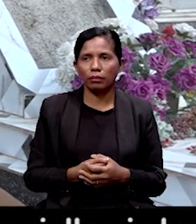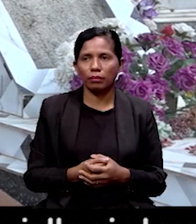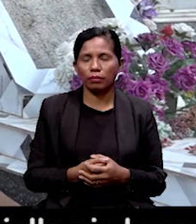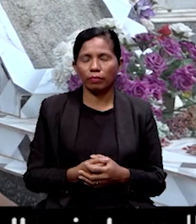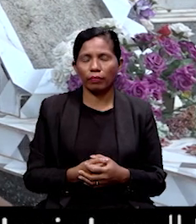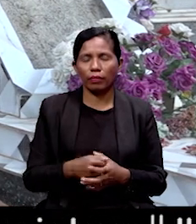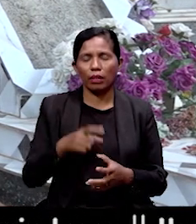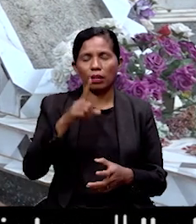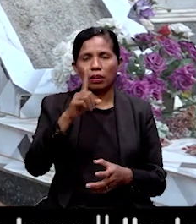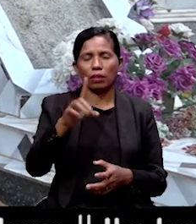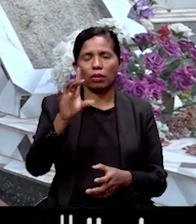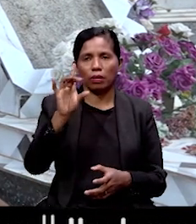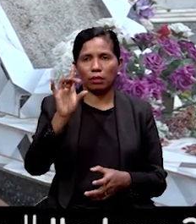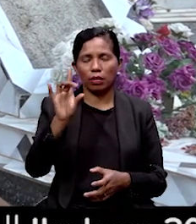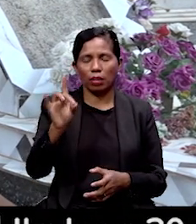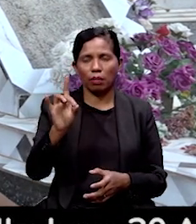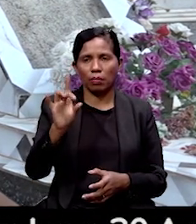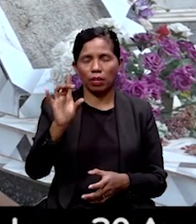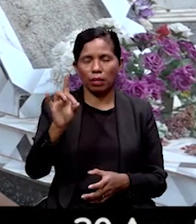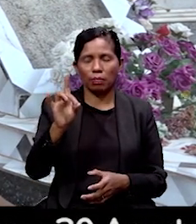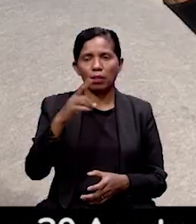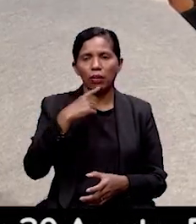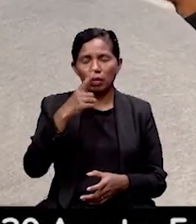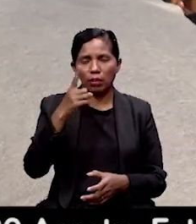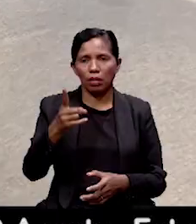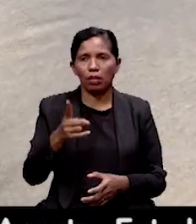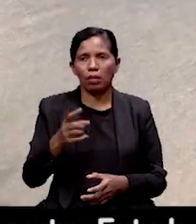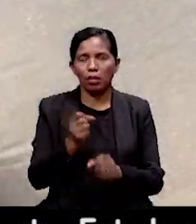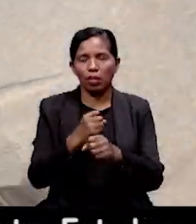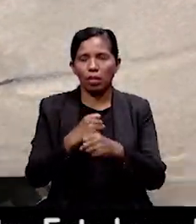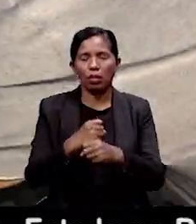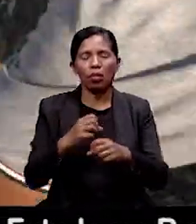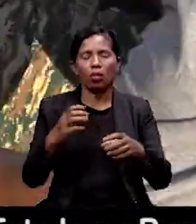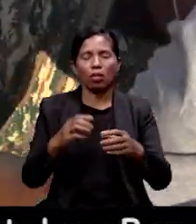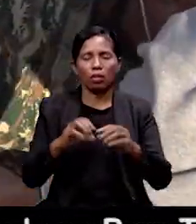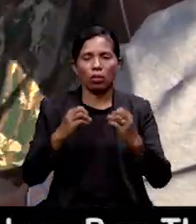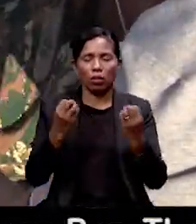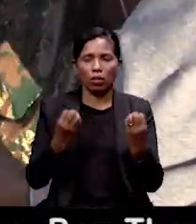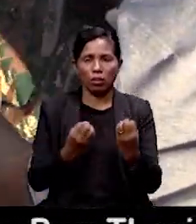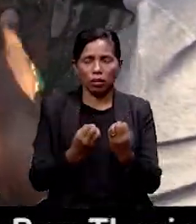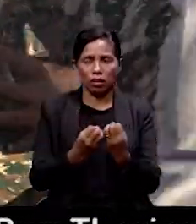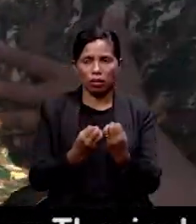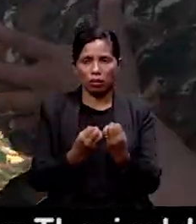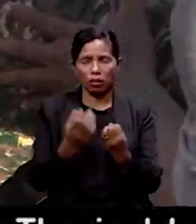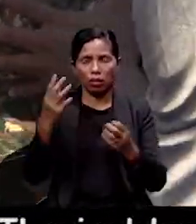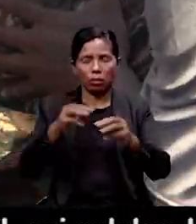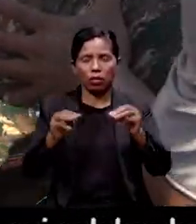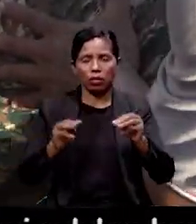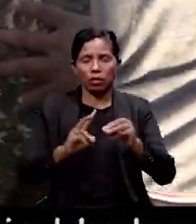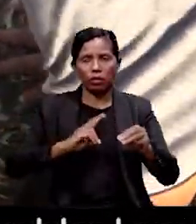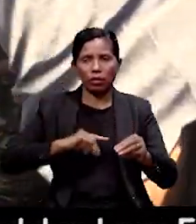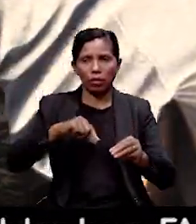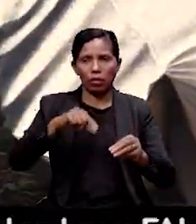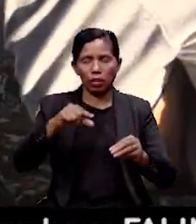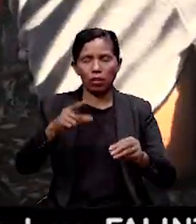1988 Ia tempo ne ba kedas maka ita alarga ite nia organisasi klandestina ia munisipi bikeke hodi mai to